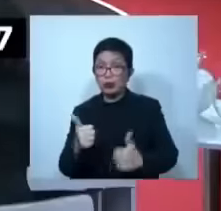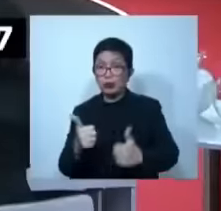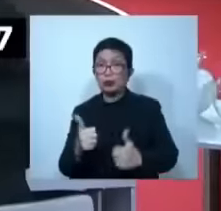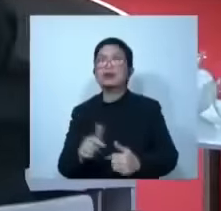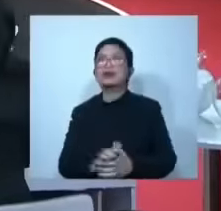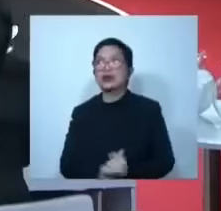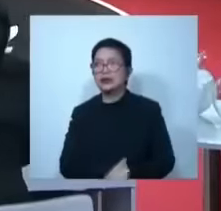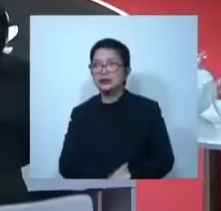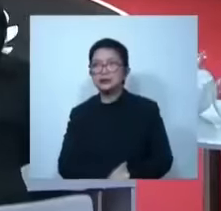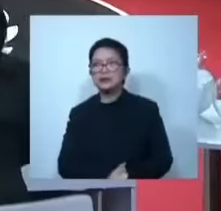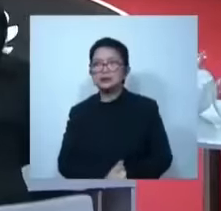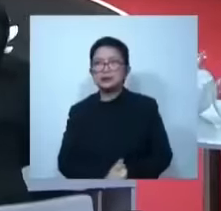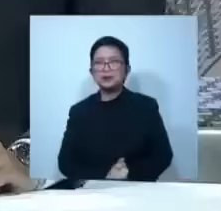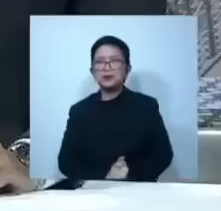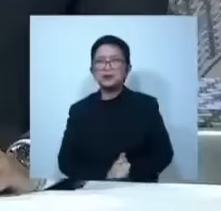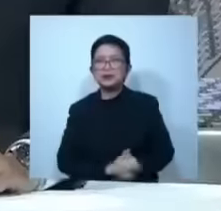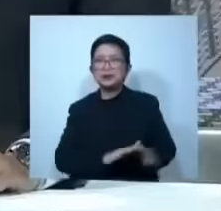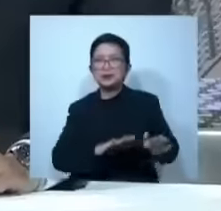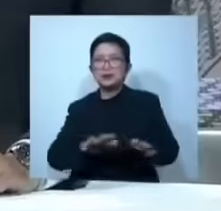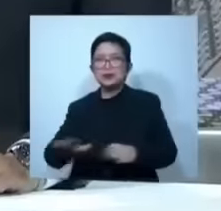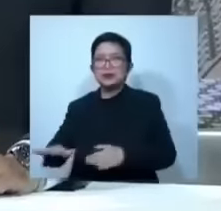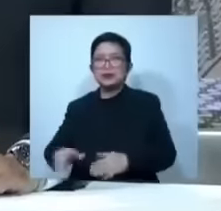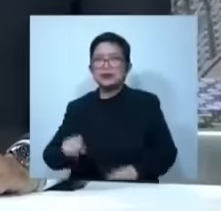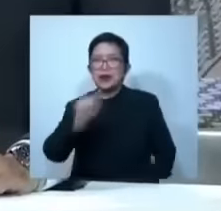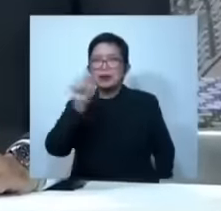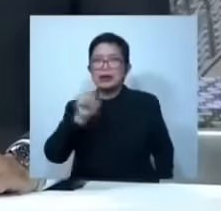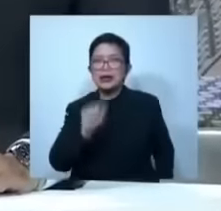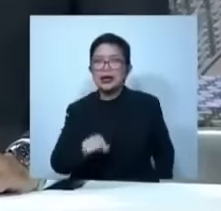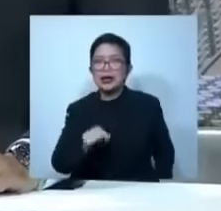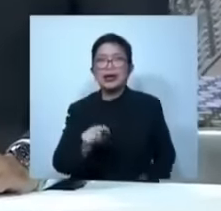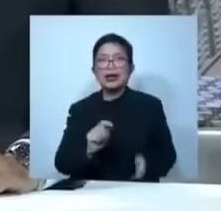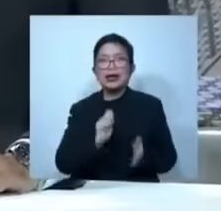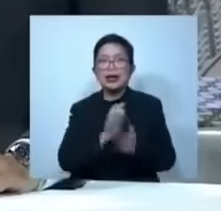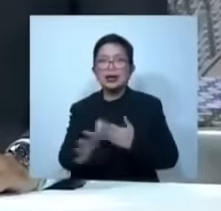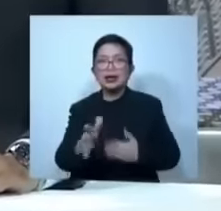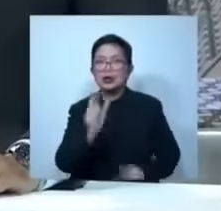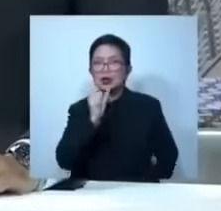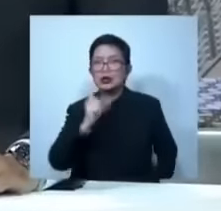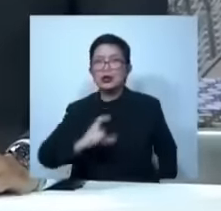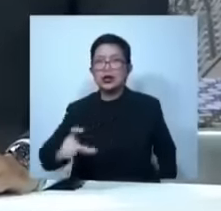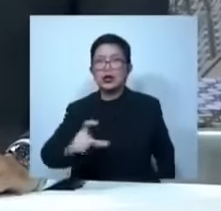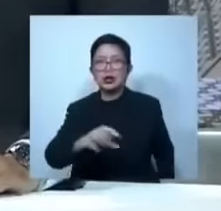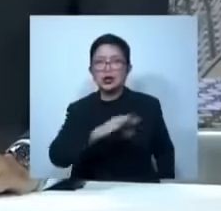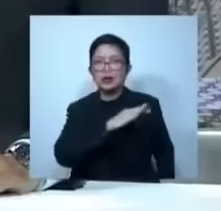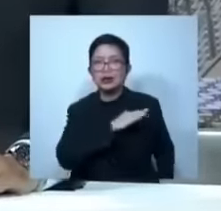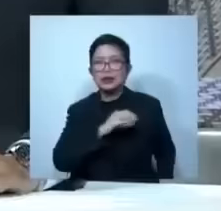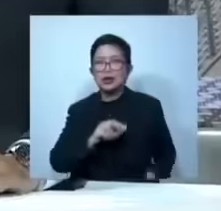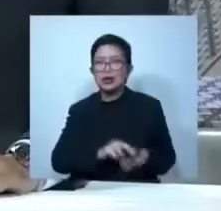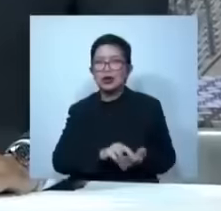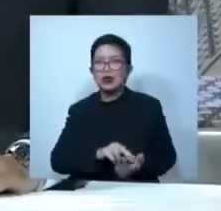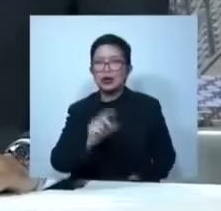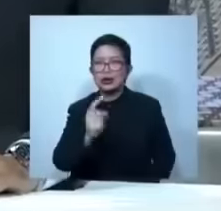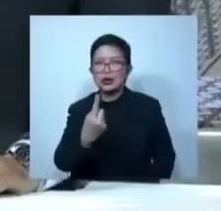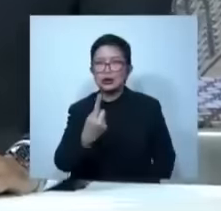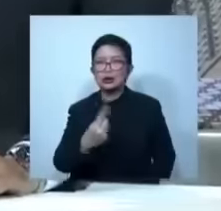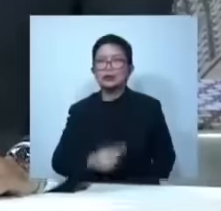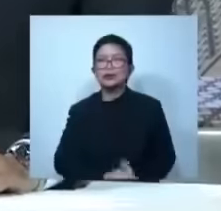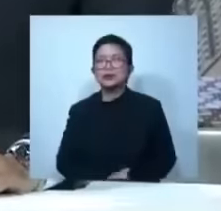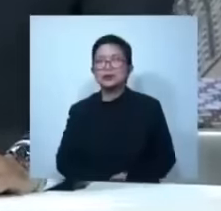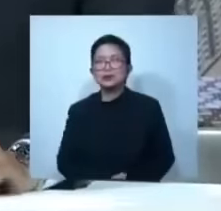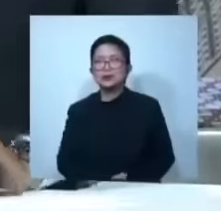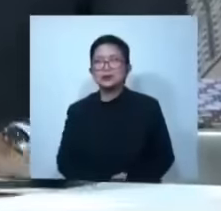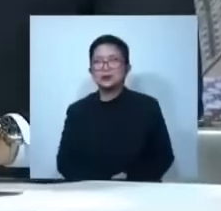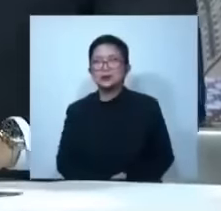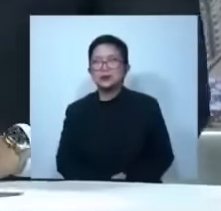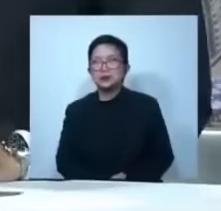Ya, dan kita akan beralih ke pertanyaan selanjutnya untuk calon presiden nomor urut 1. Kami